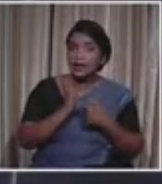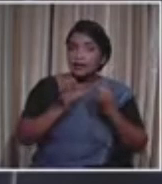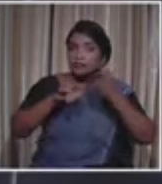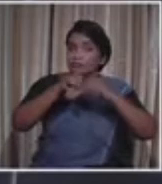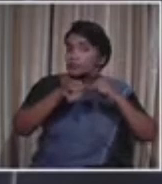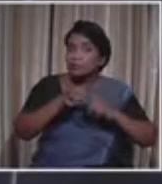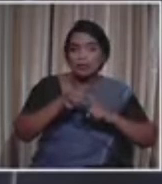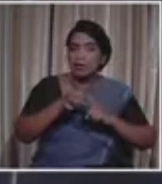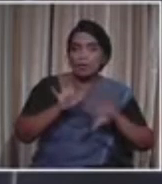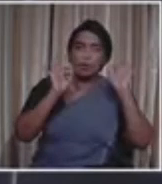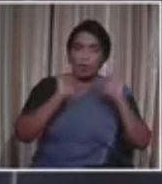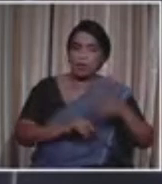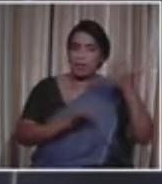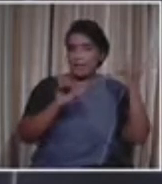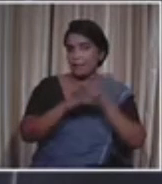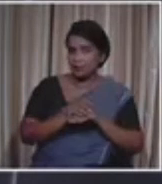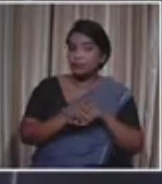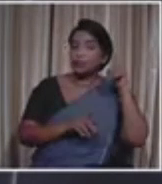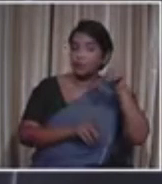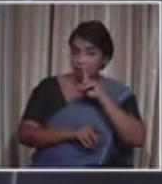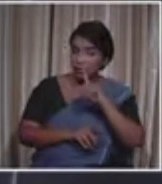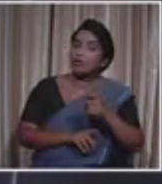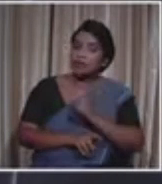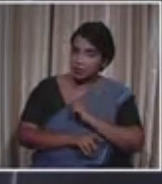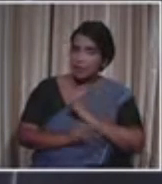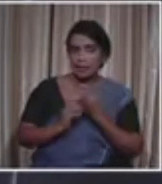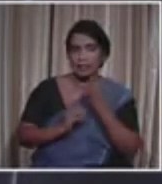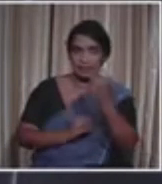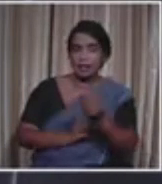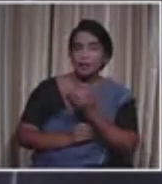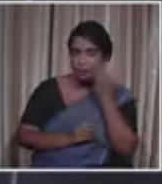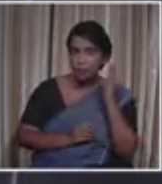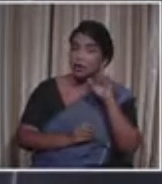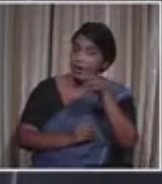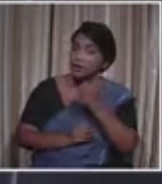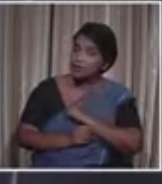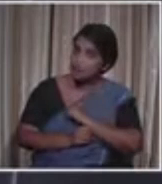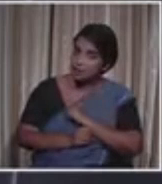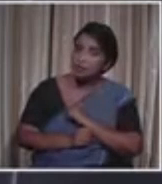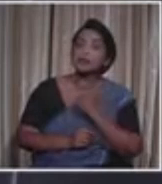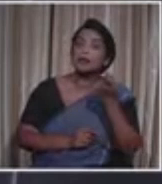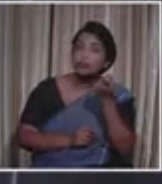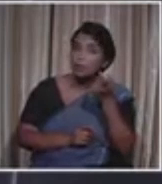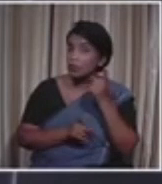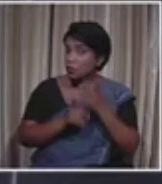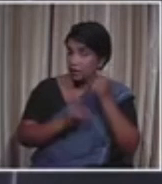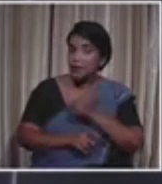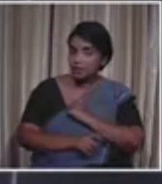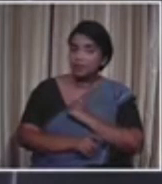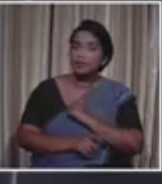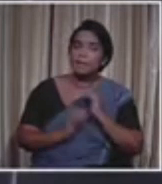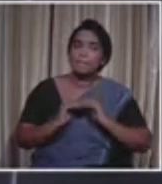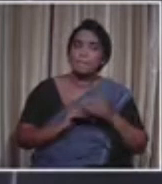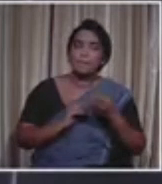පටිපාටියෙන් තොරව තමයි ඔවුන් එන්නේ. ඔවුන් එකඟතාවය පළ කරයි ඔවුන්ට දෙන්න පුළුවන් ප්‍රමාණය ඔබ කැමතිනම් ඒ මිල ගණන් වලට එකඟ නම් ඊට